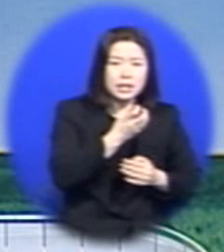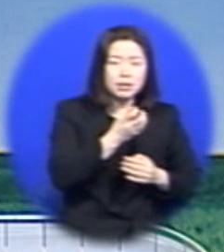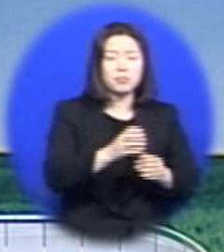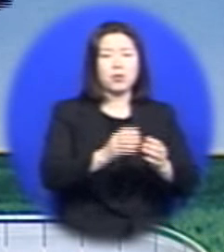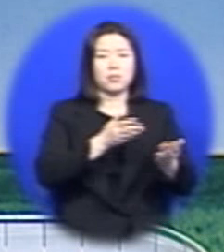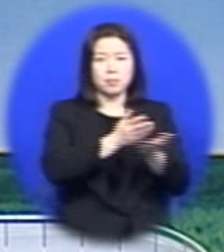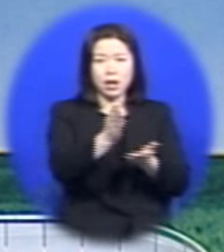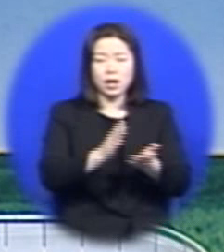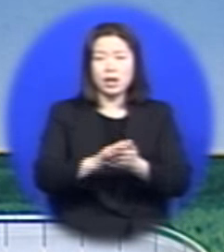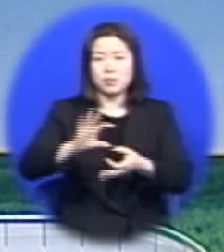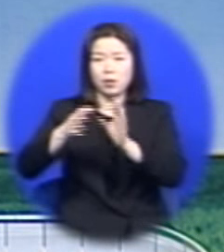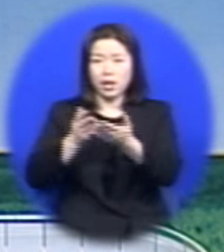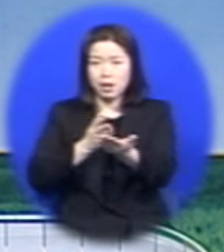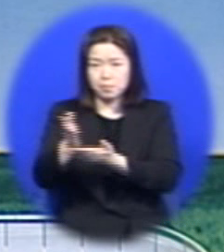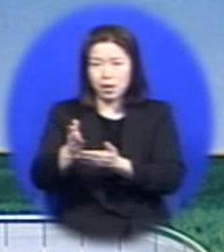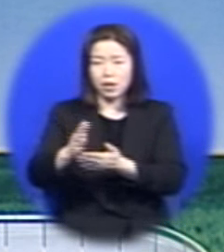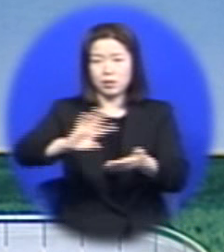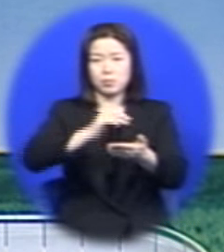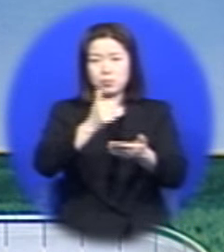안에 대싸움이 일어났습니다.